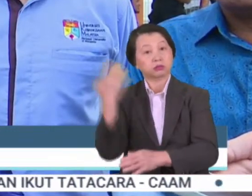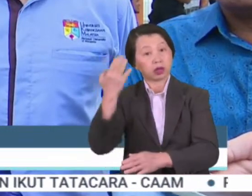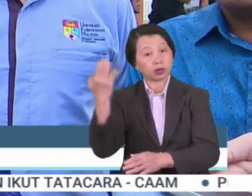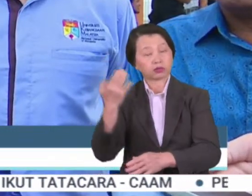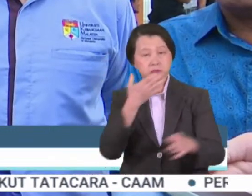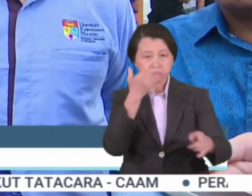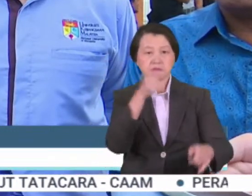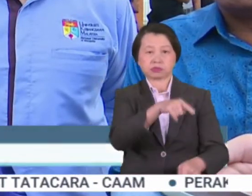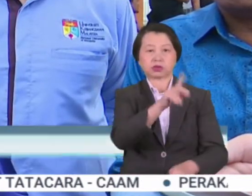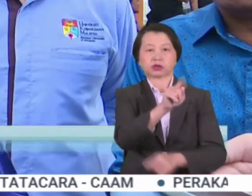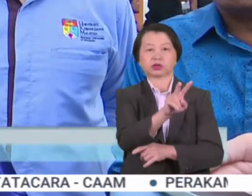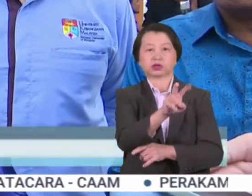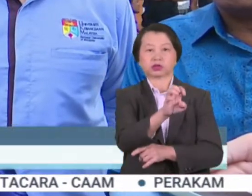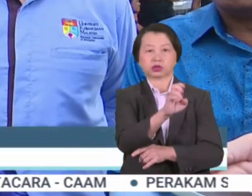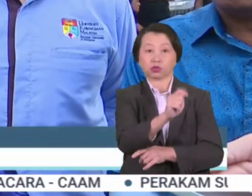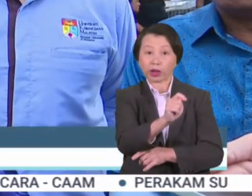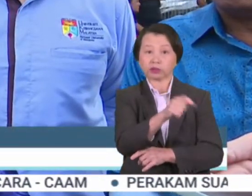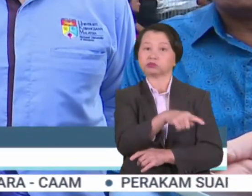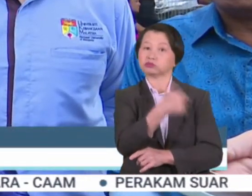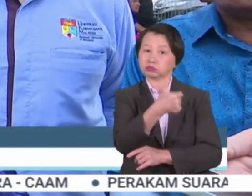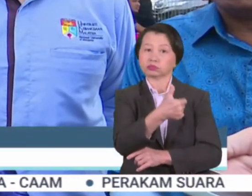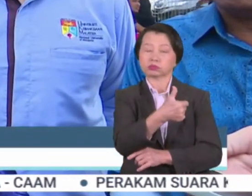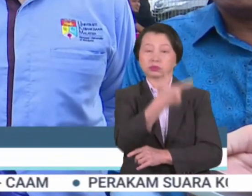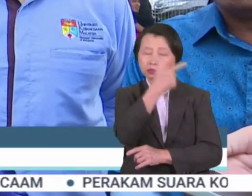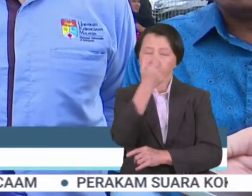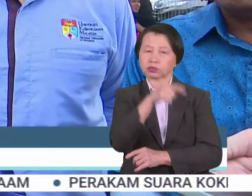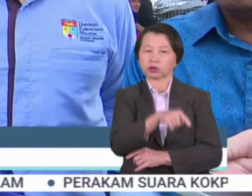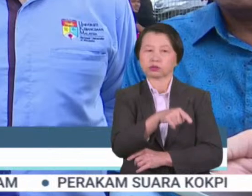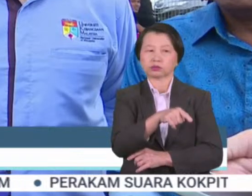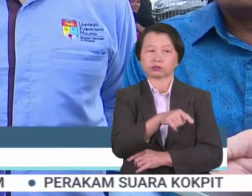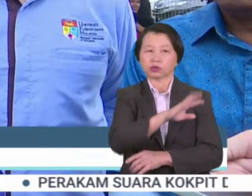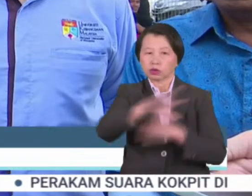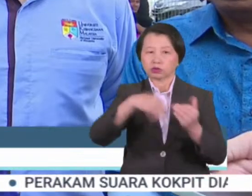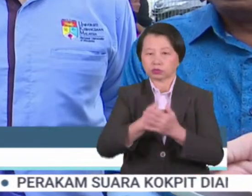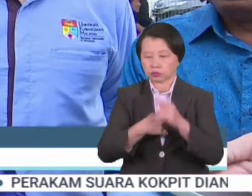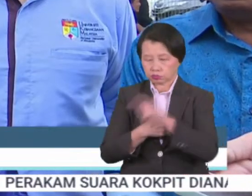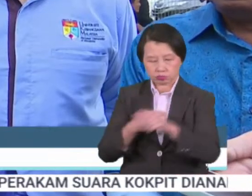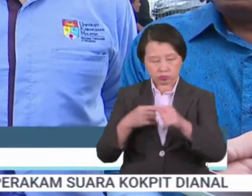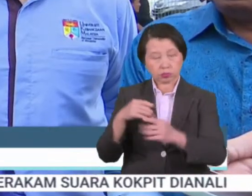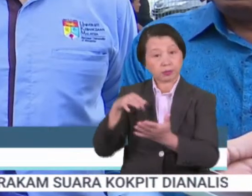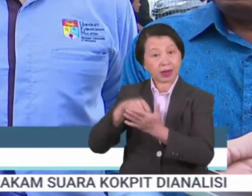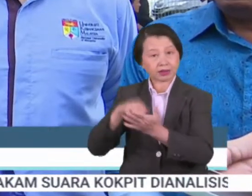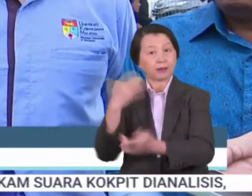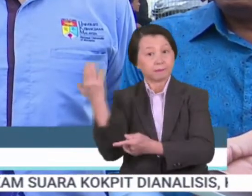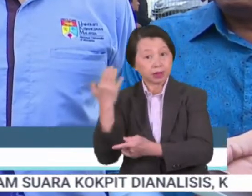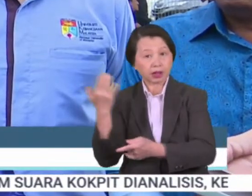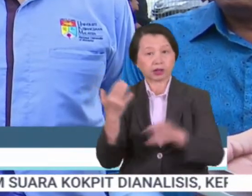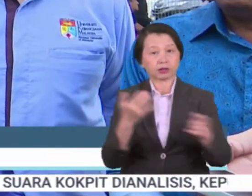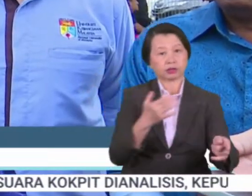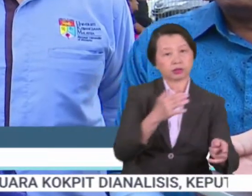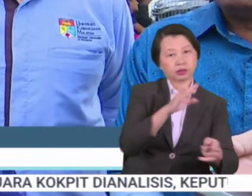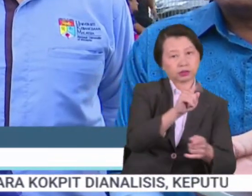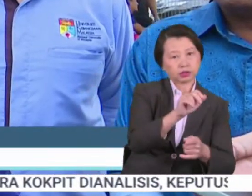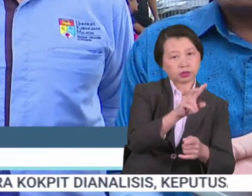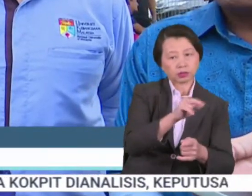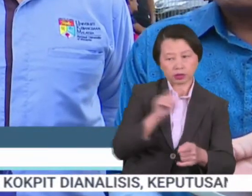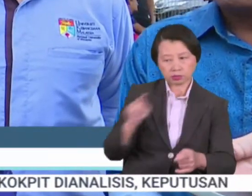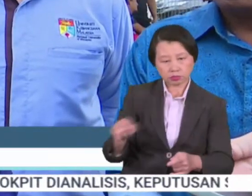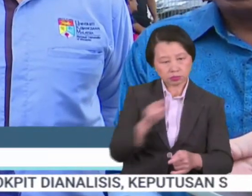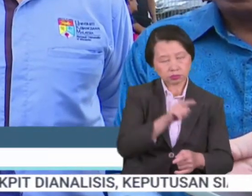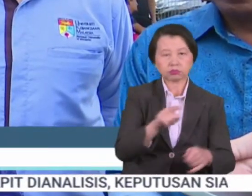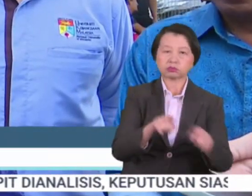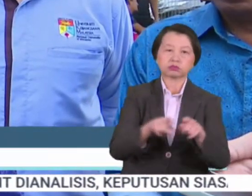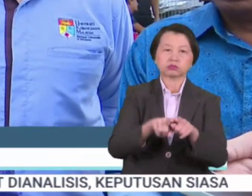biasa akademik yang mana semua kedua-duanya melepasi 90% jadi